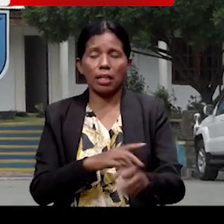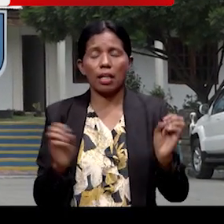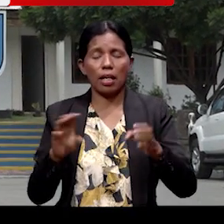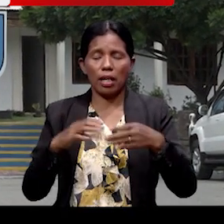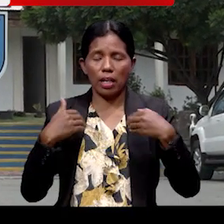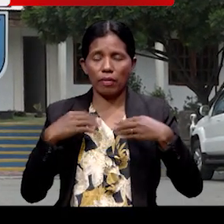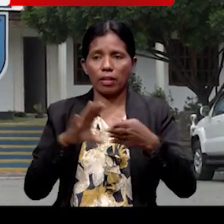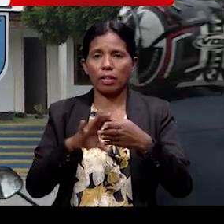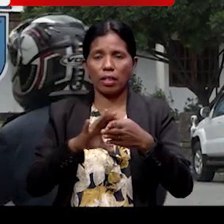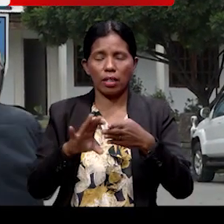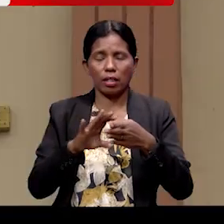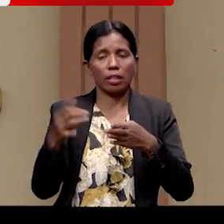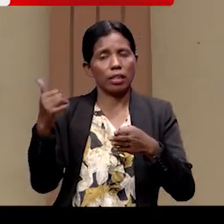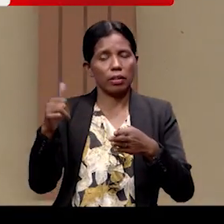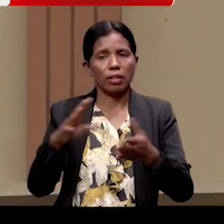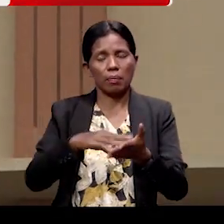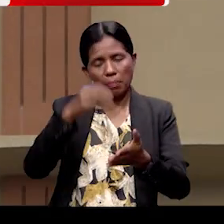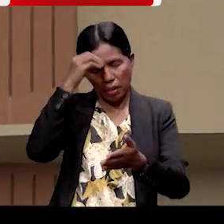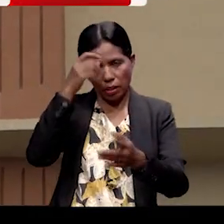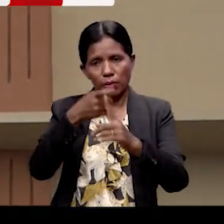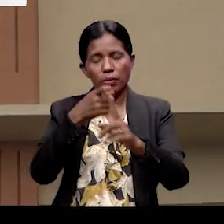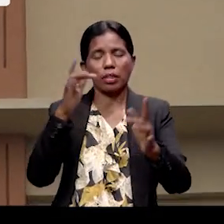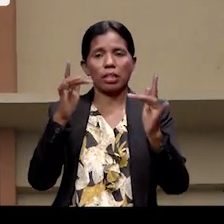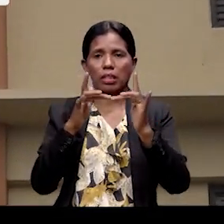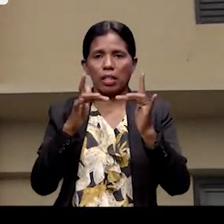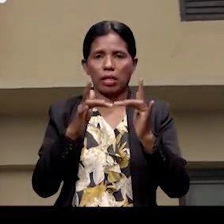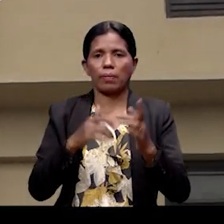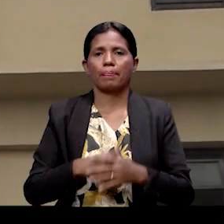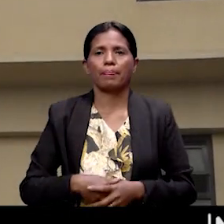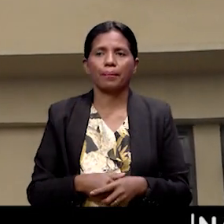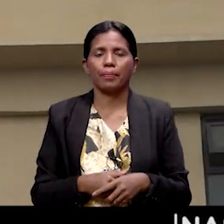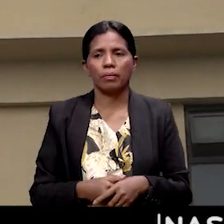halau aprendizagem le husi online. Laura da Cruz, Osvaldo Amaral, Ziemen.